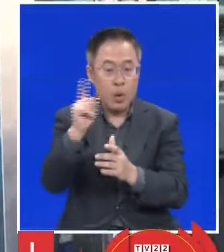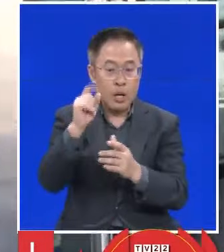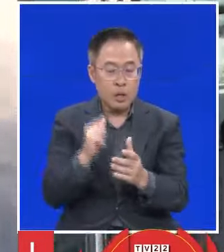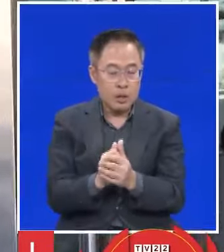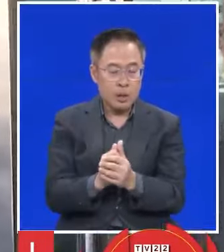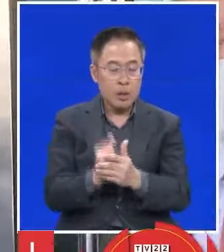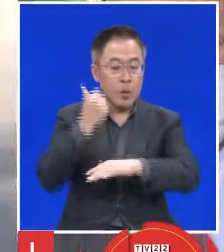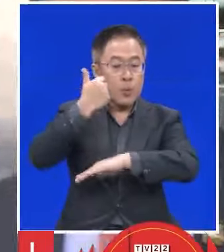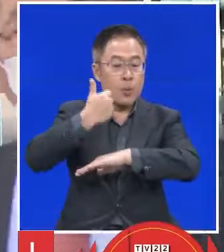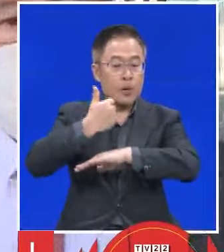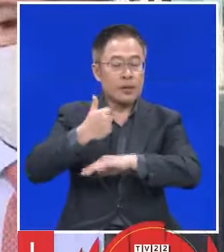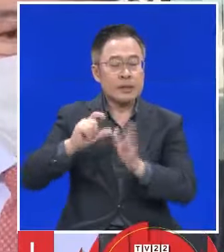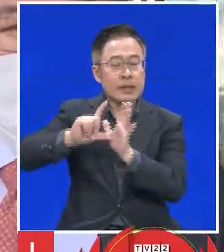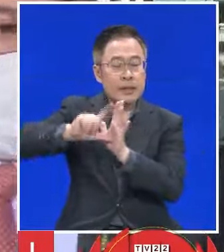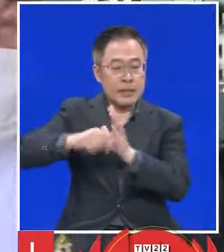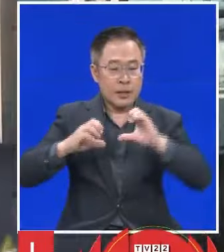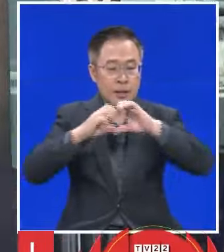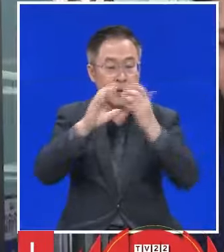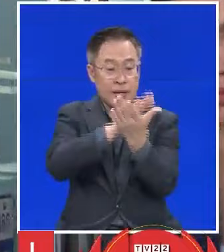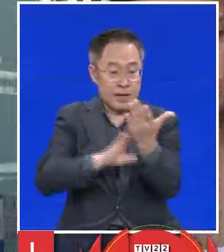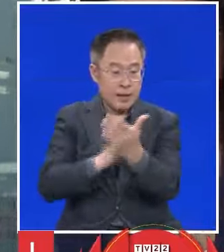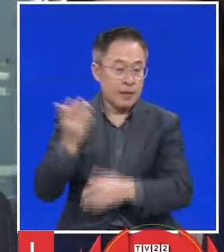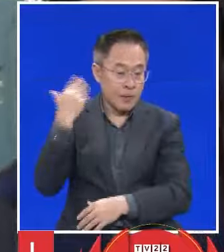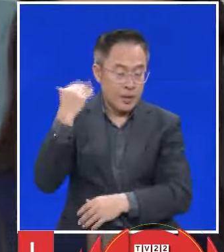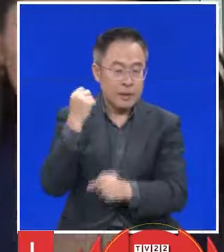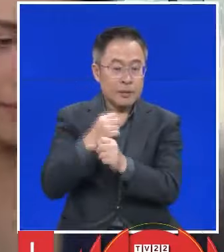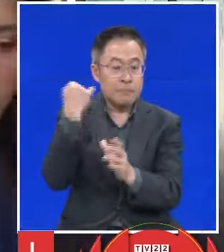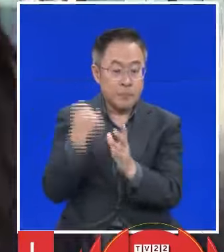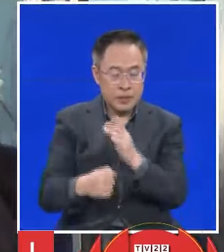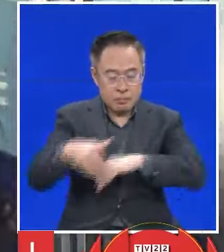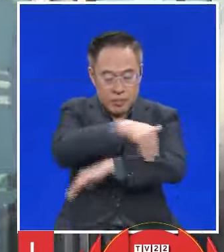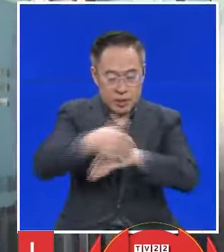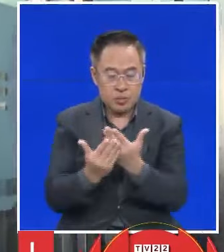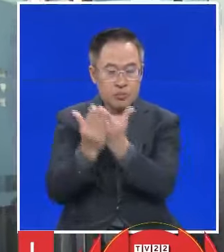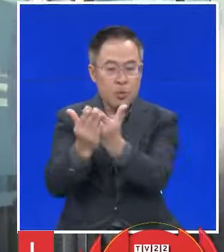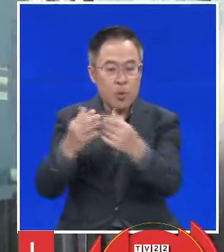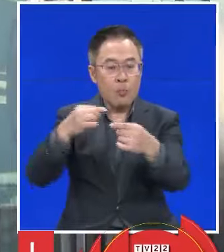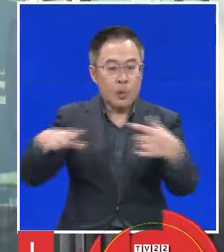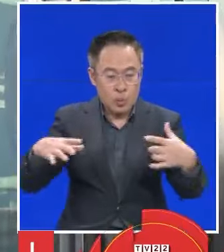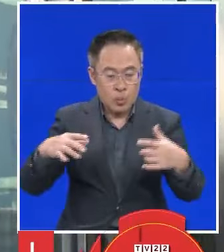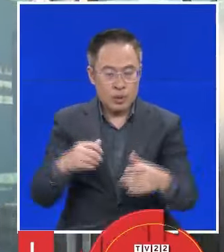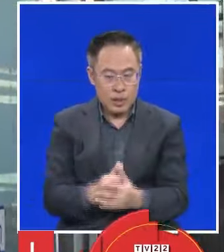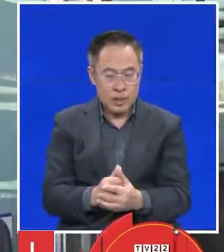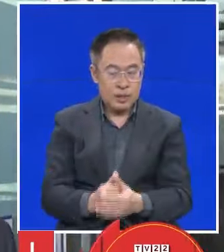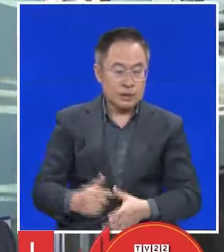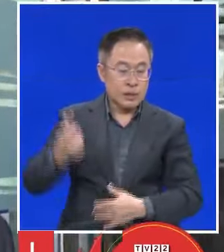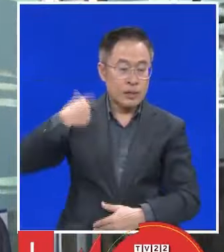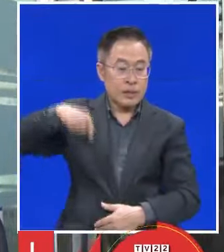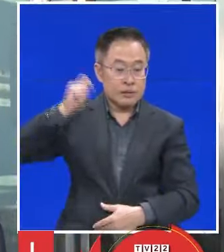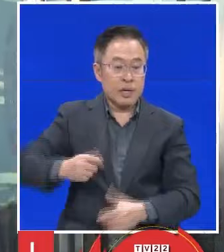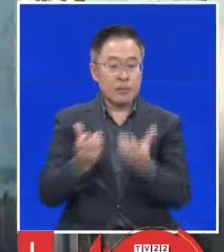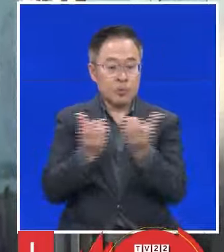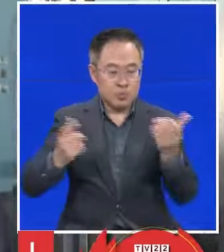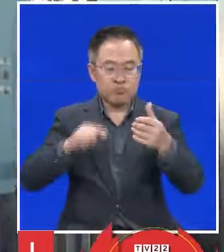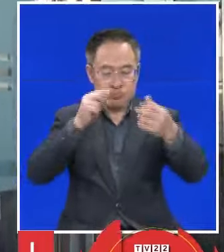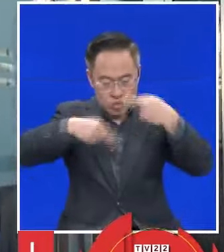นิวิชัยนิวัฒชัยเกษมมงคลนะคะเลขาปปช.ก็ให้สัมภาษณ์ถึงกรณีผลของศาลรัฐธรรมนูญที่วินิจฉัยให้คุ